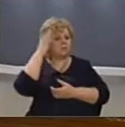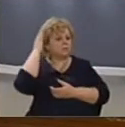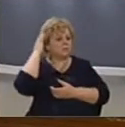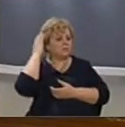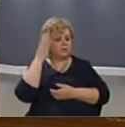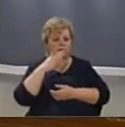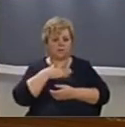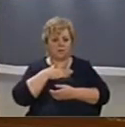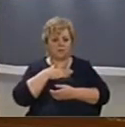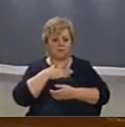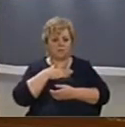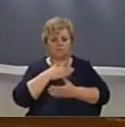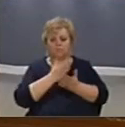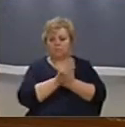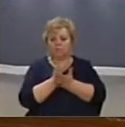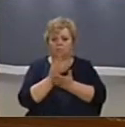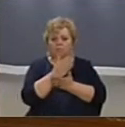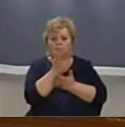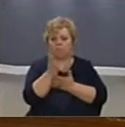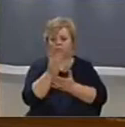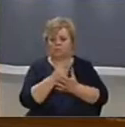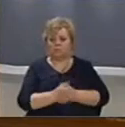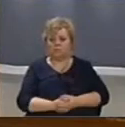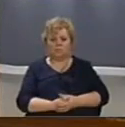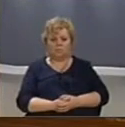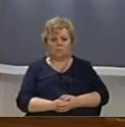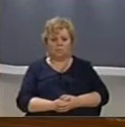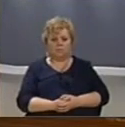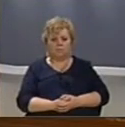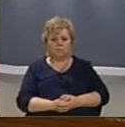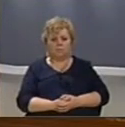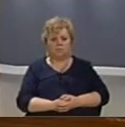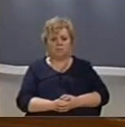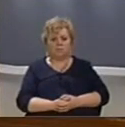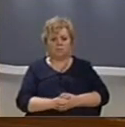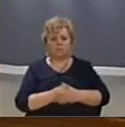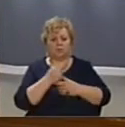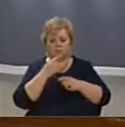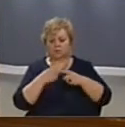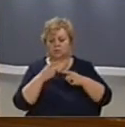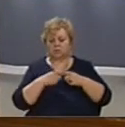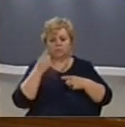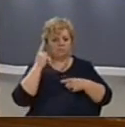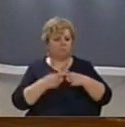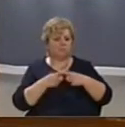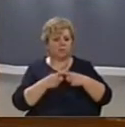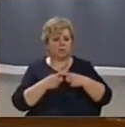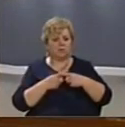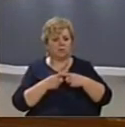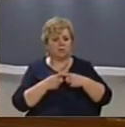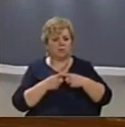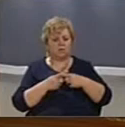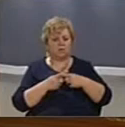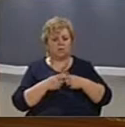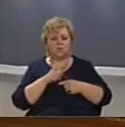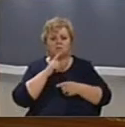ne ndodhime në një udhkëq. Por për një punë, për një çështje jam i sigurt, se ne duhet të